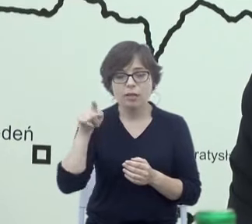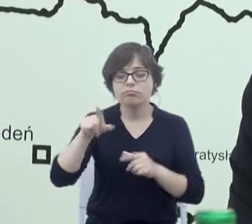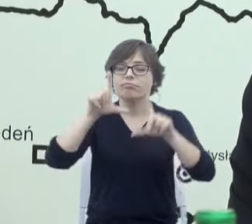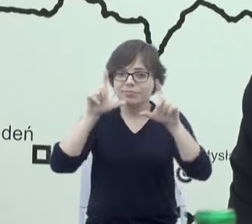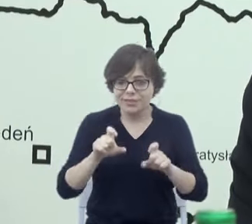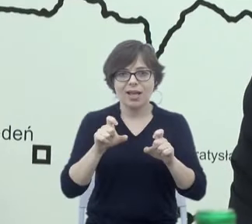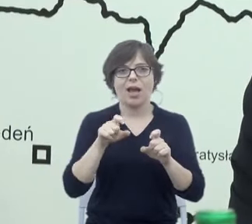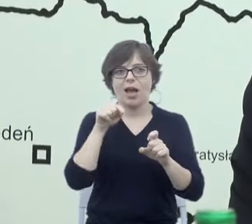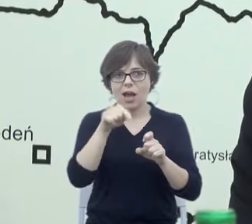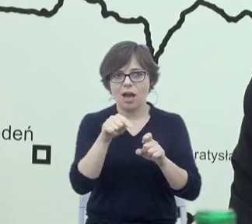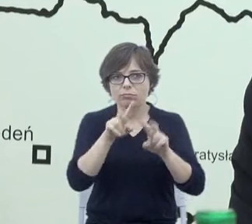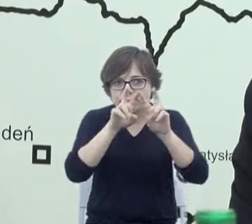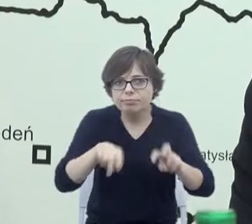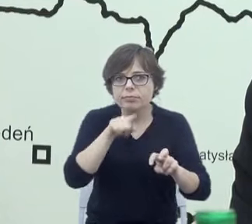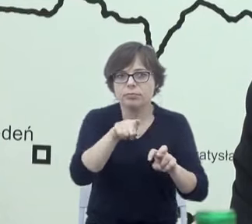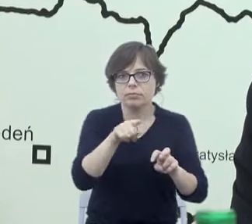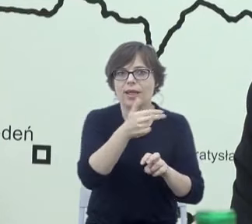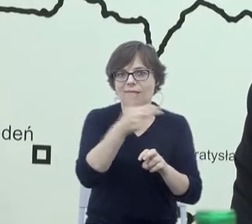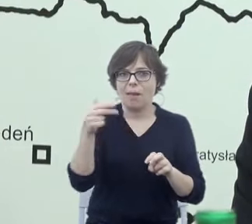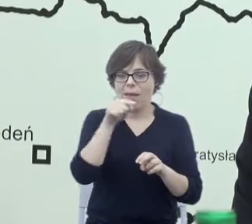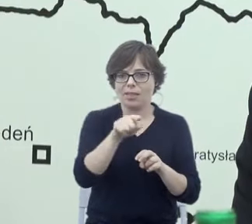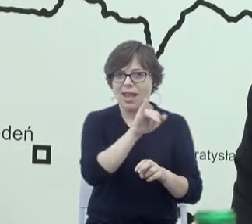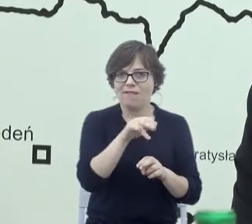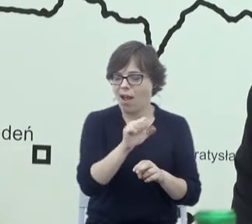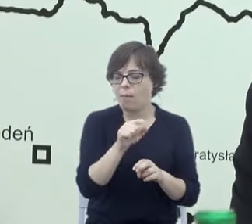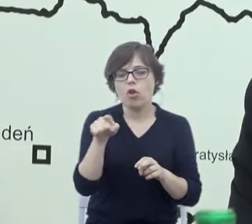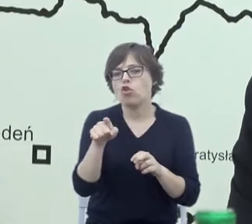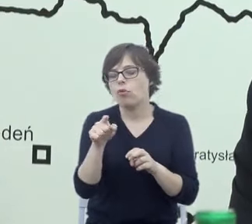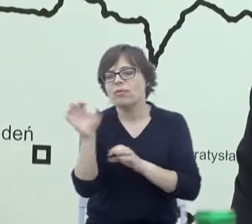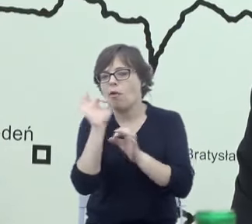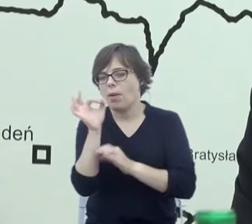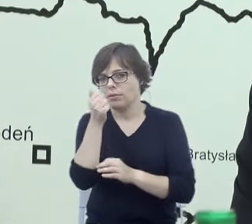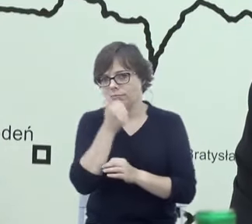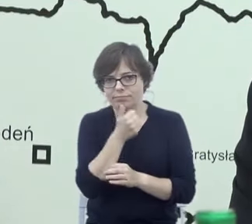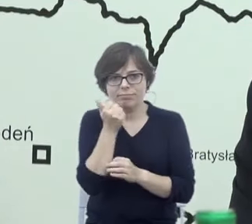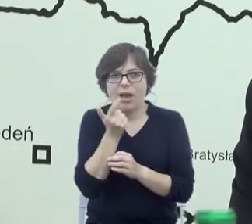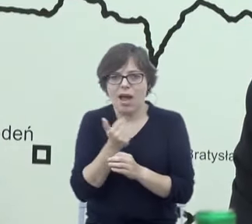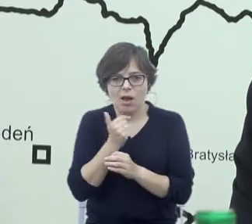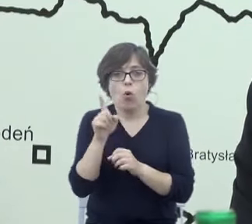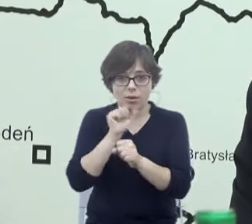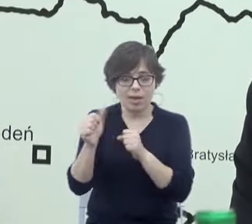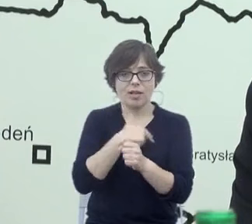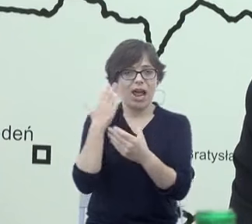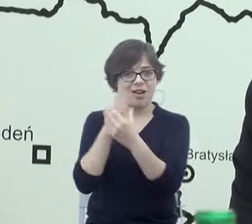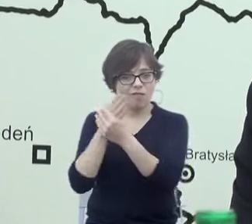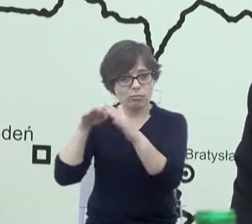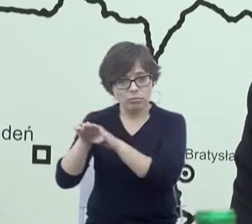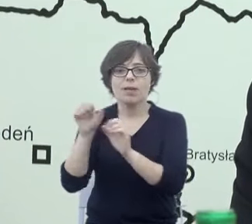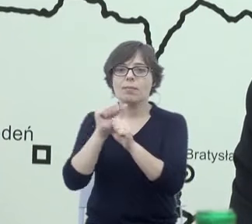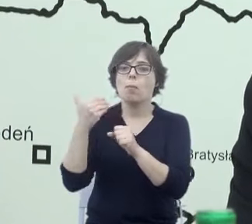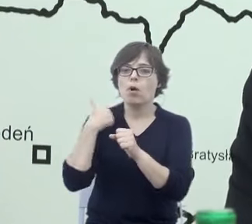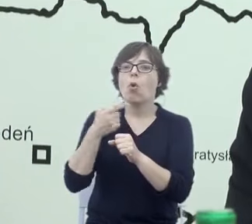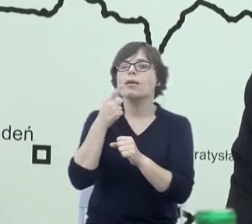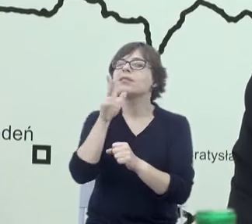dochodzenie jedwabińskie, ona jest bardzo enigmatyczna. Ona jest przechowywana w naszym archiwum, prawda? Była tłumaczona z jidysz przez